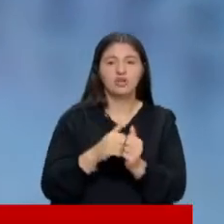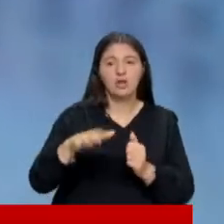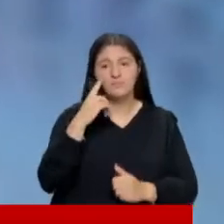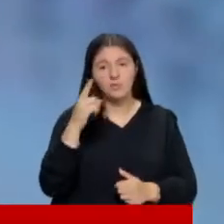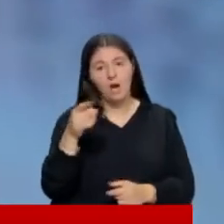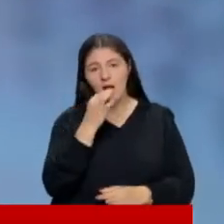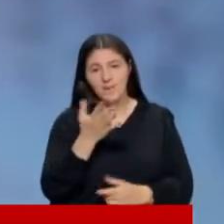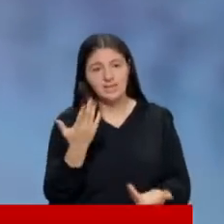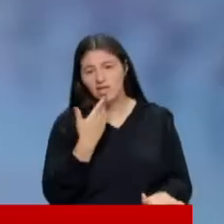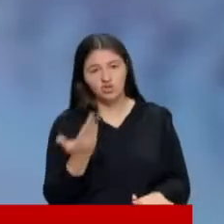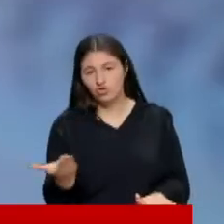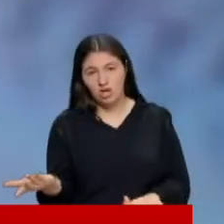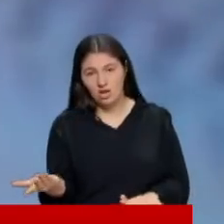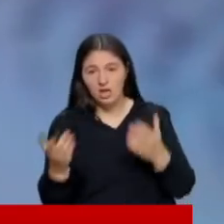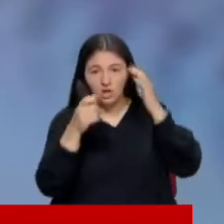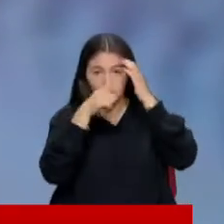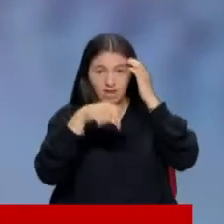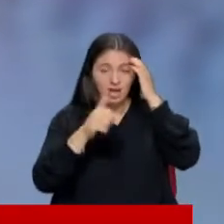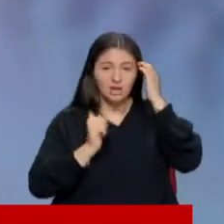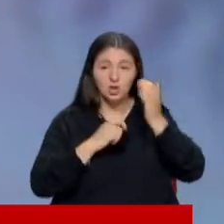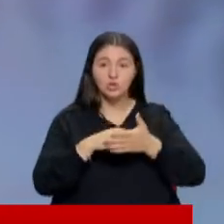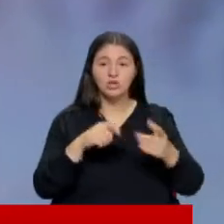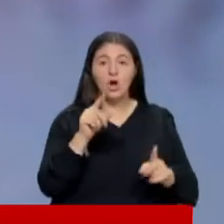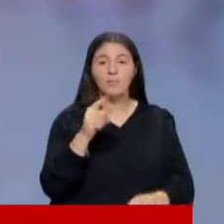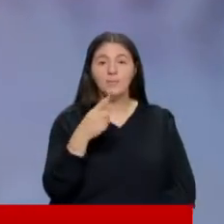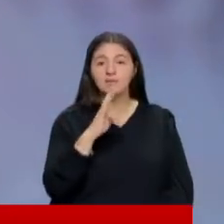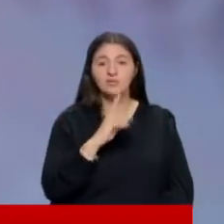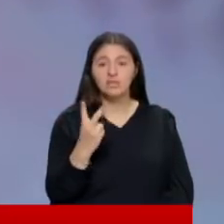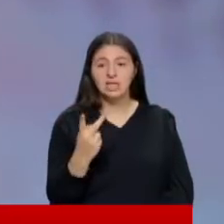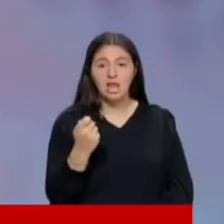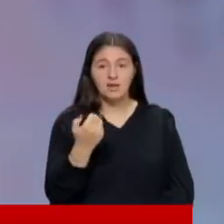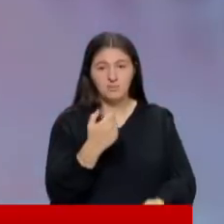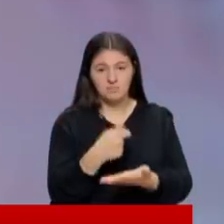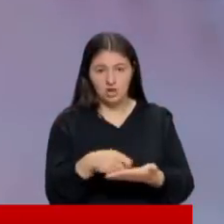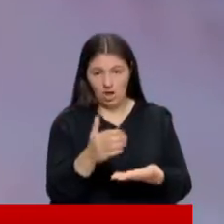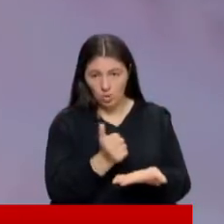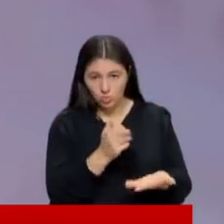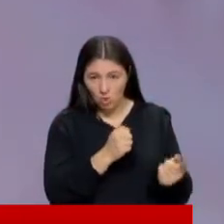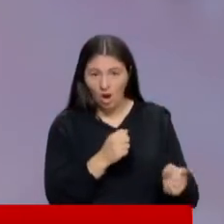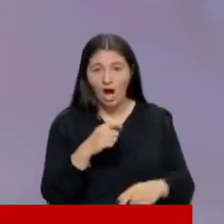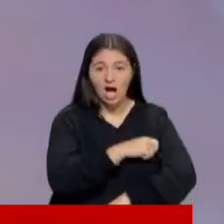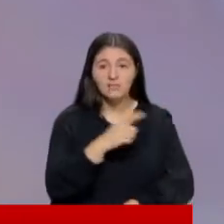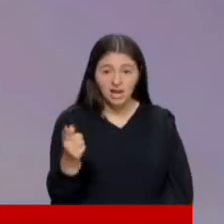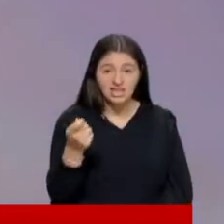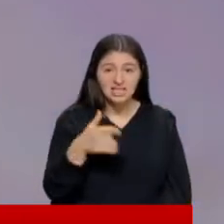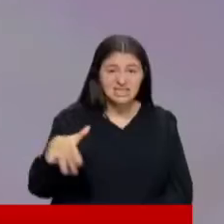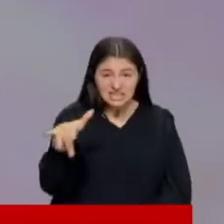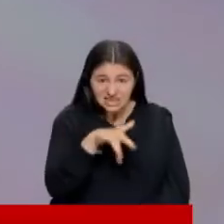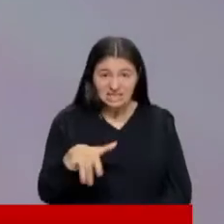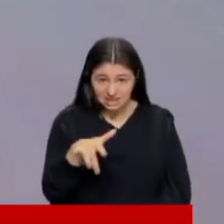bakalım bu habere ne diyecek Türkiye'de Asgari ücretli 11.400-2 lira alıyor Almanya'da